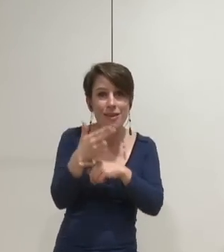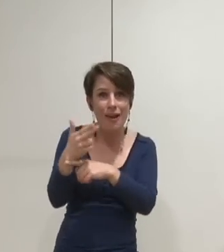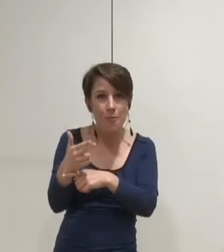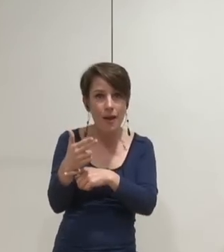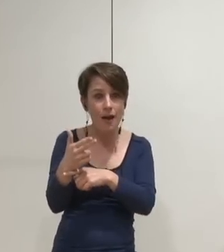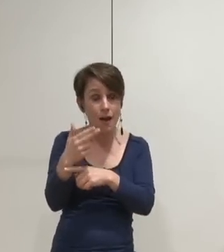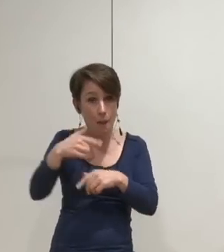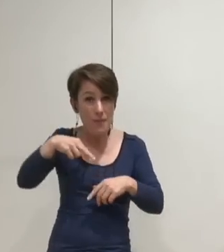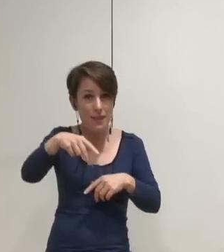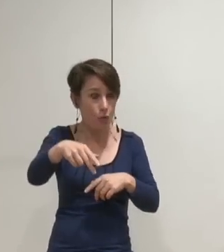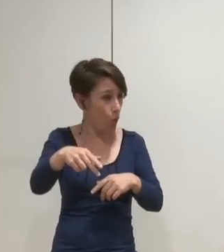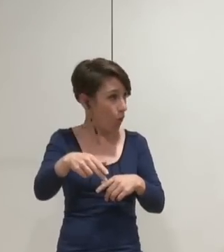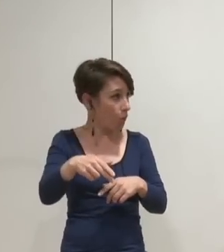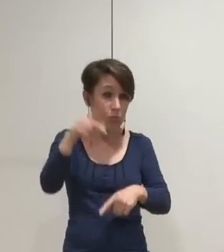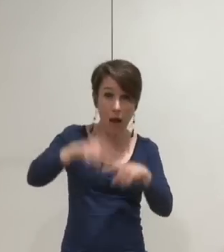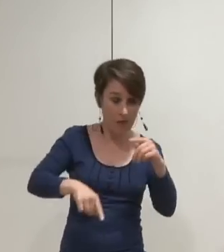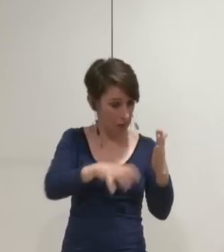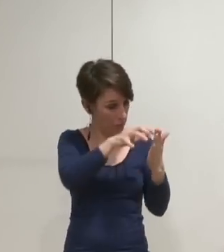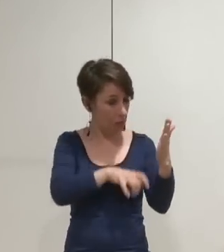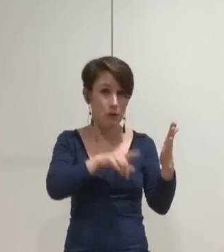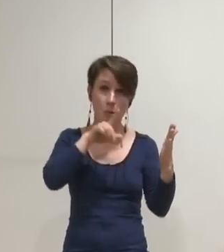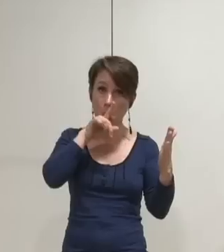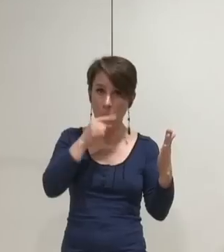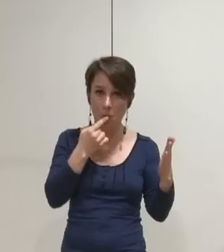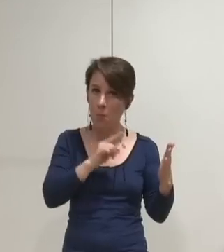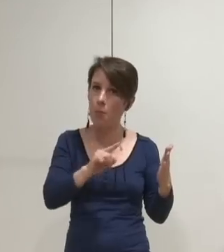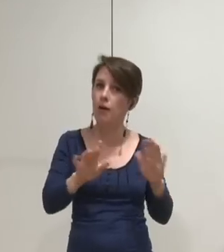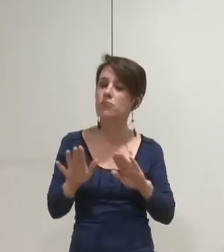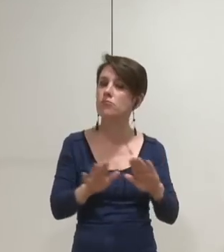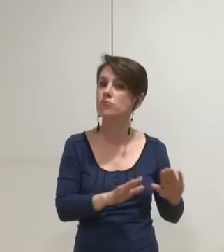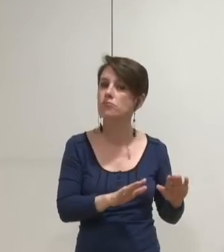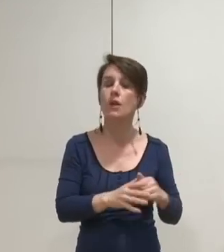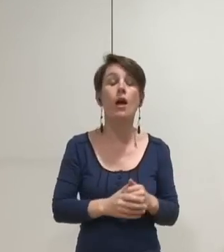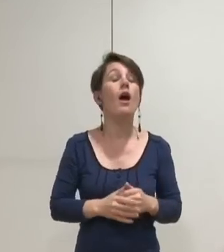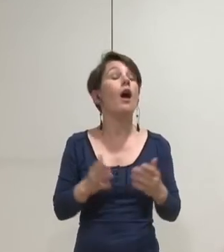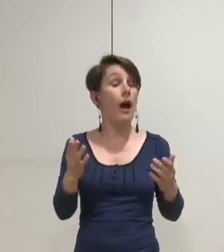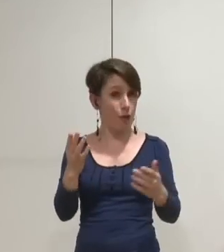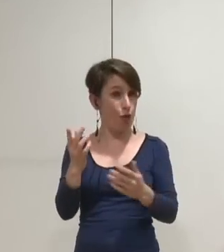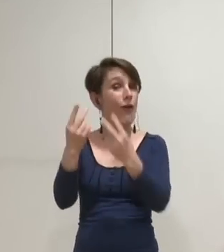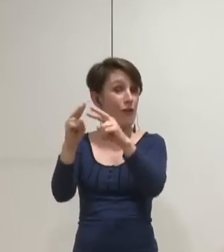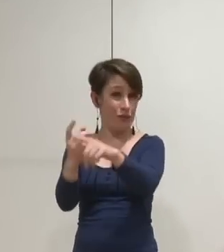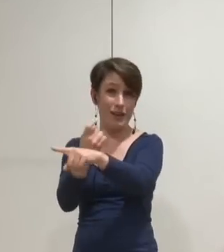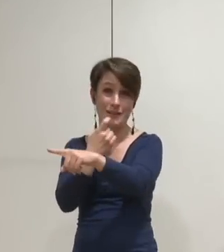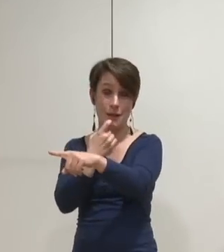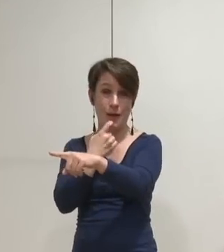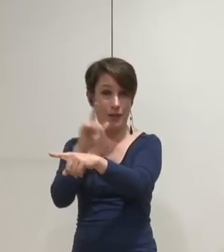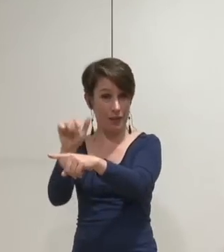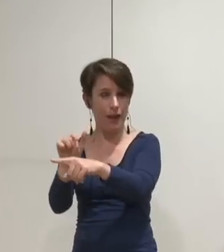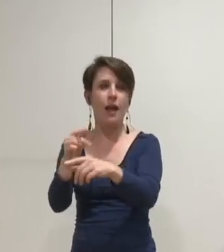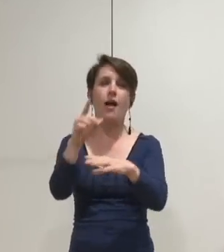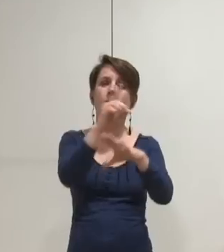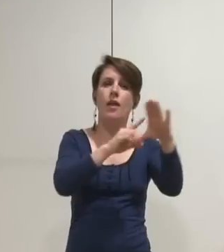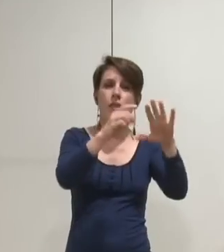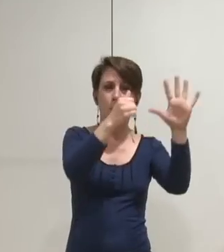ça d'autant plus que il se trouve que outre Saint-Martin d'air rie la pape dans le rô